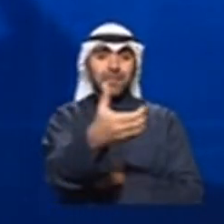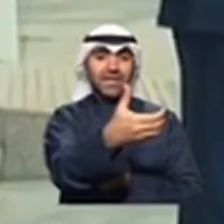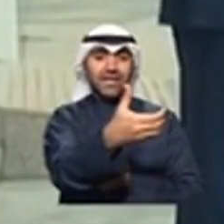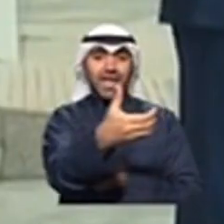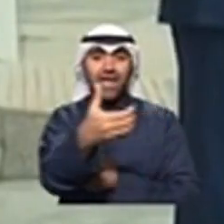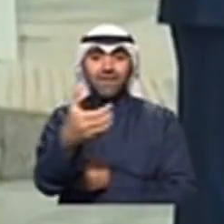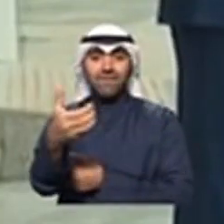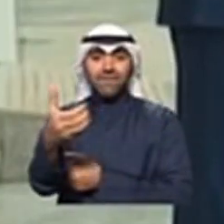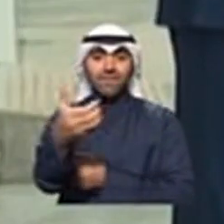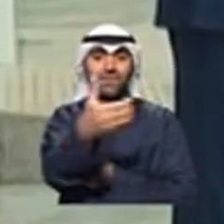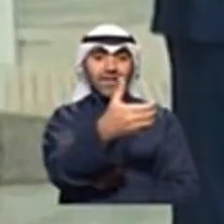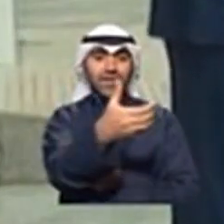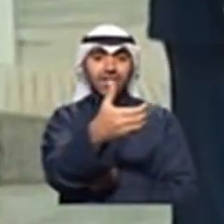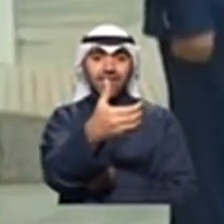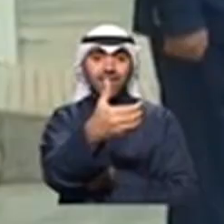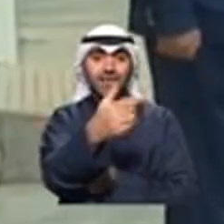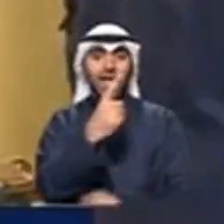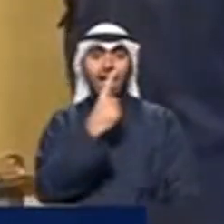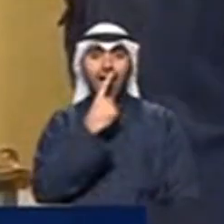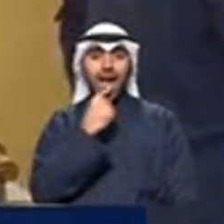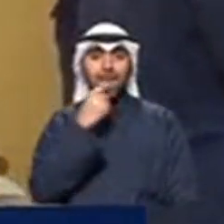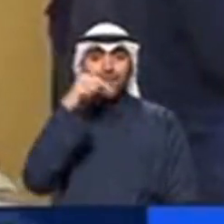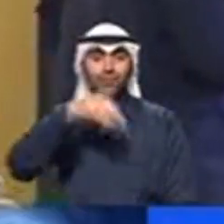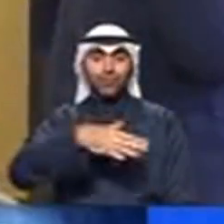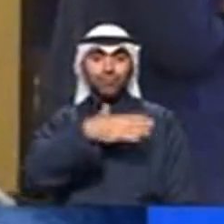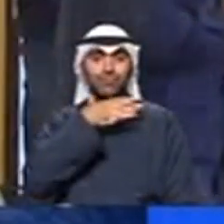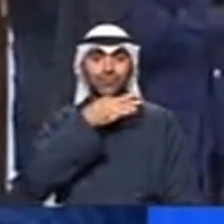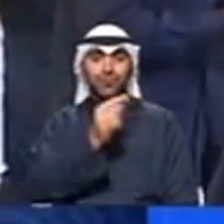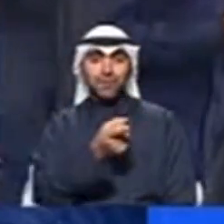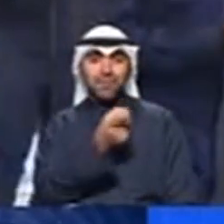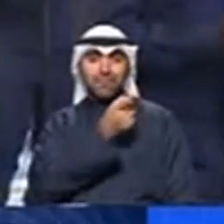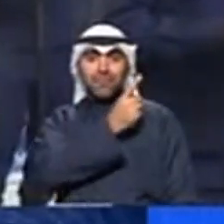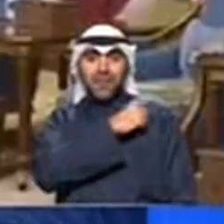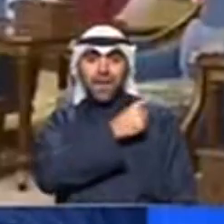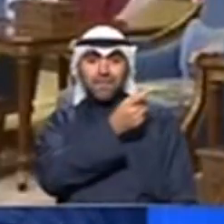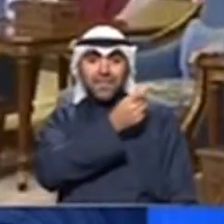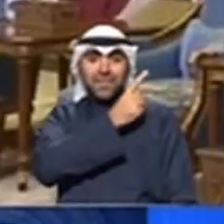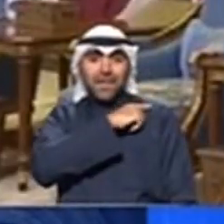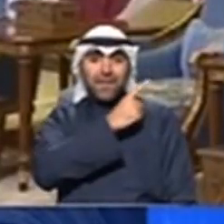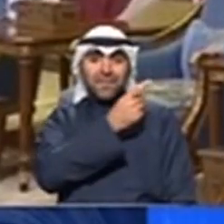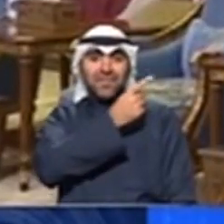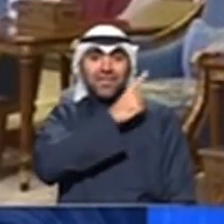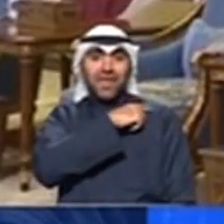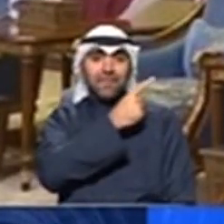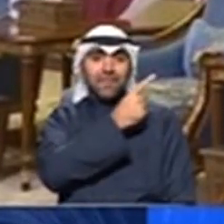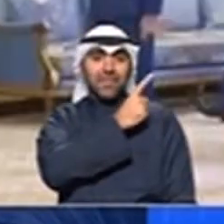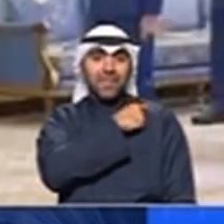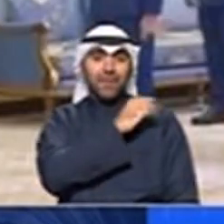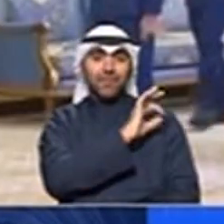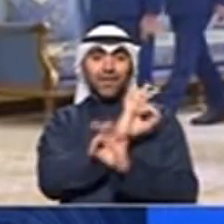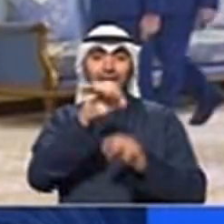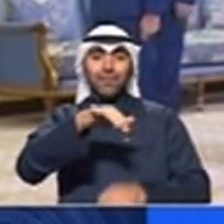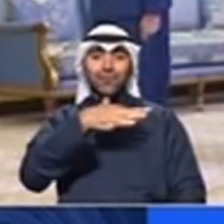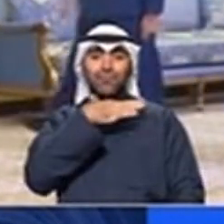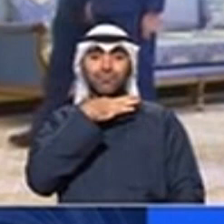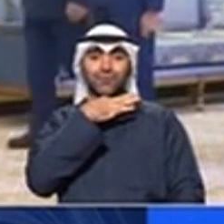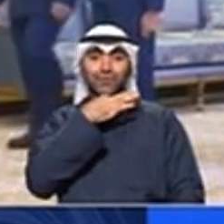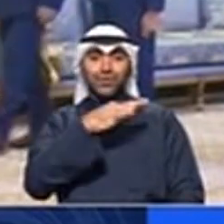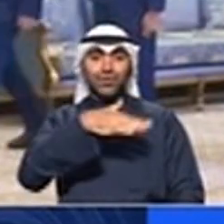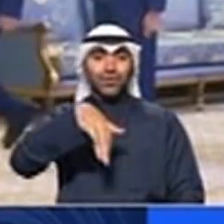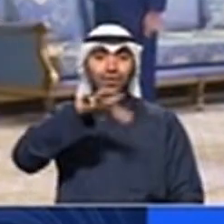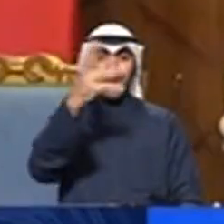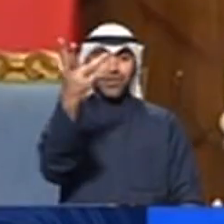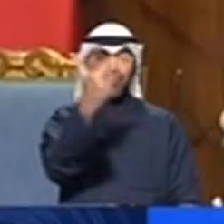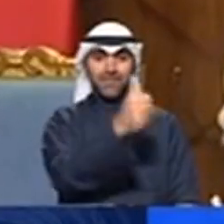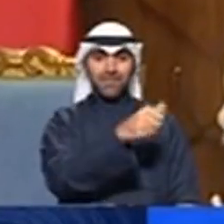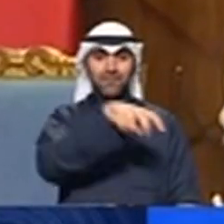من الضباط الجدد من الدفعة 25 حملة شهادة دبلوم هندسة إطفاء وعددهم 58